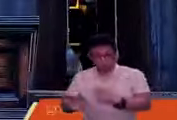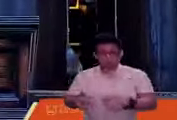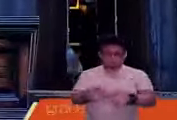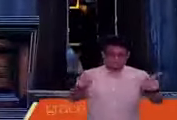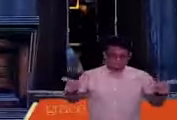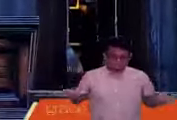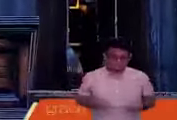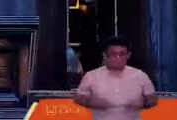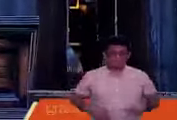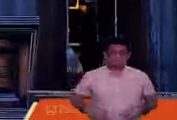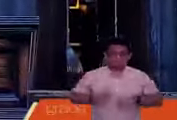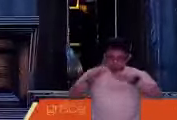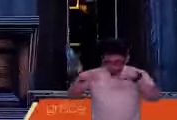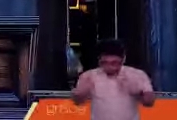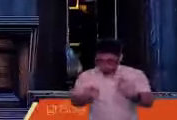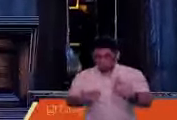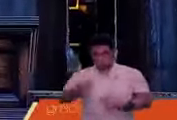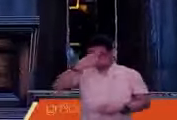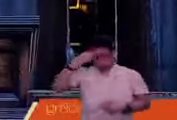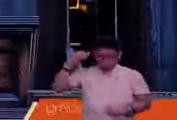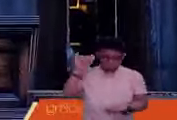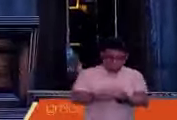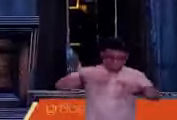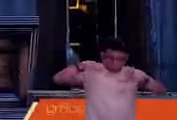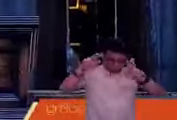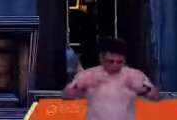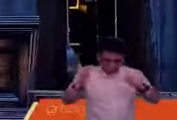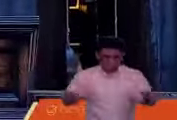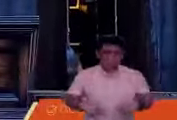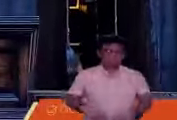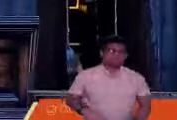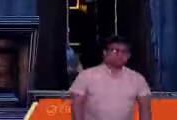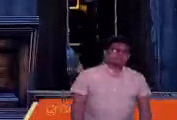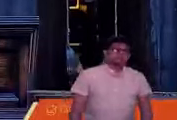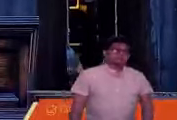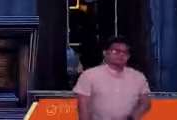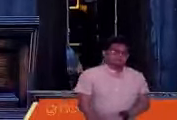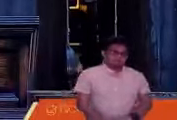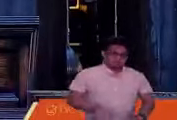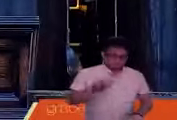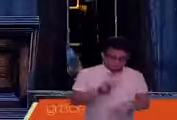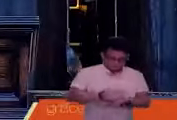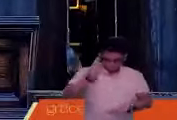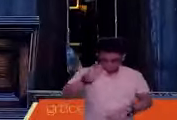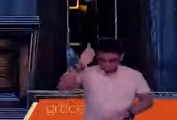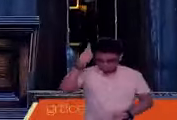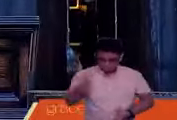kaayuhan. Ha? Kamu nga mga Bible student,